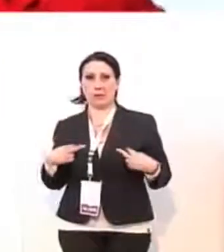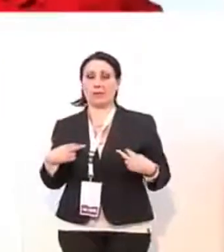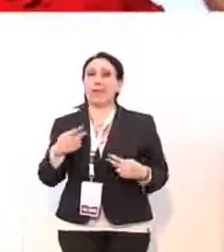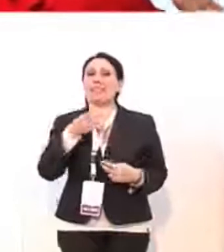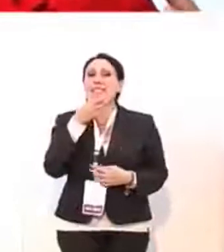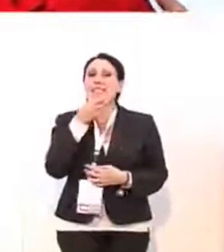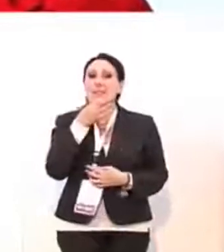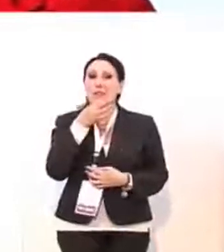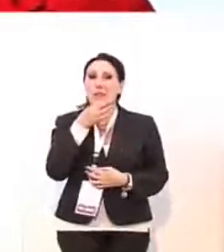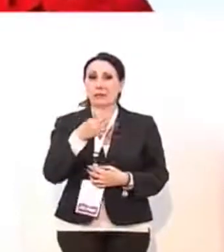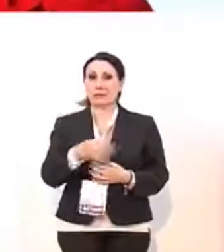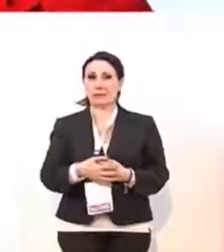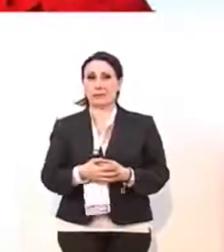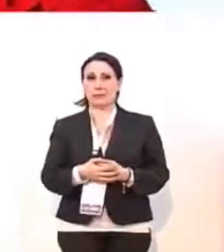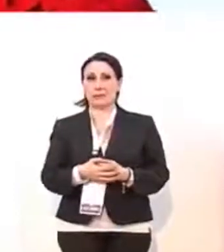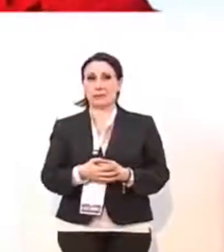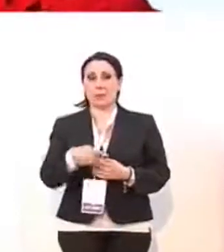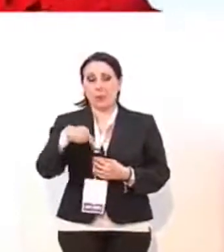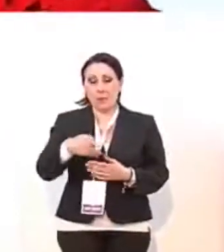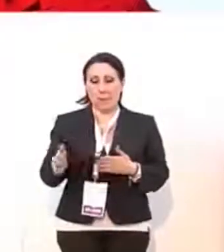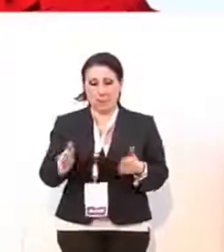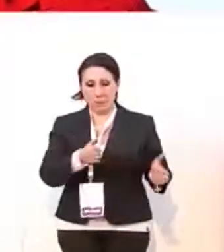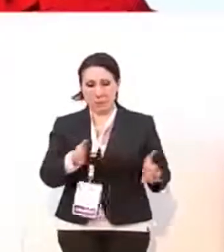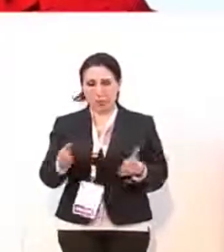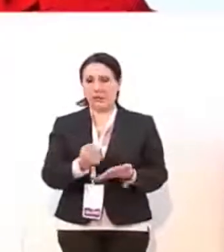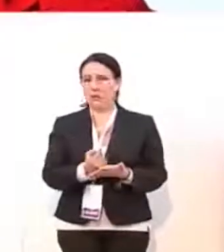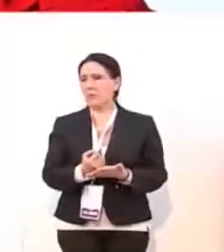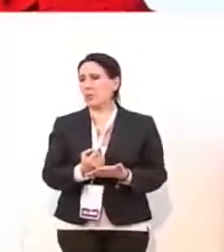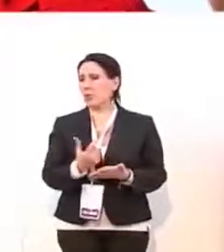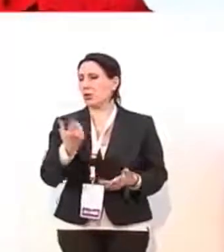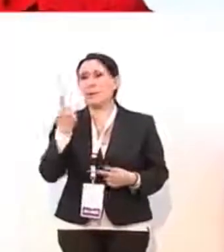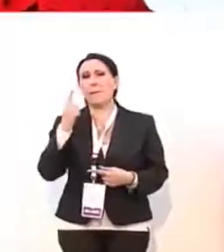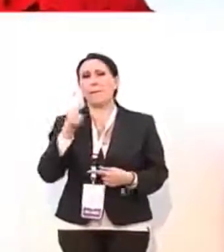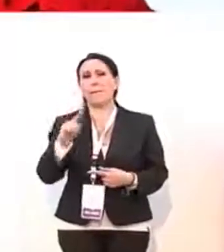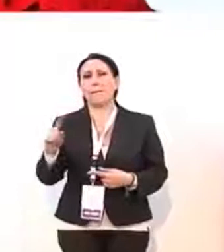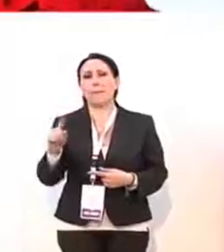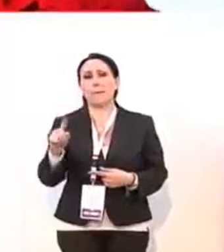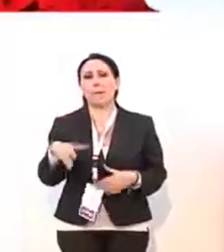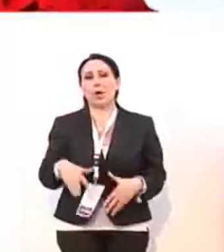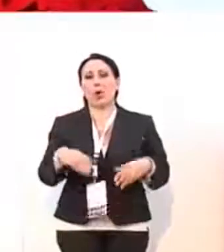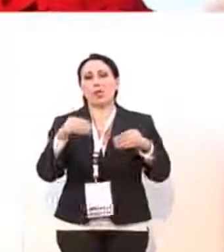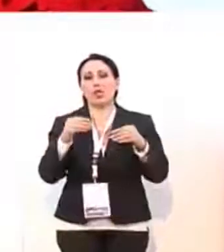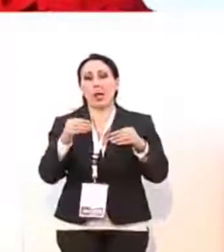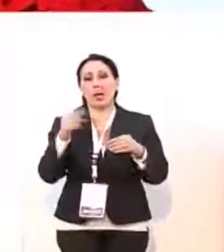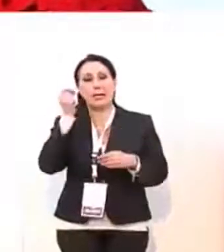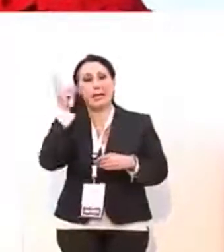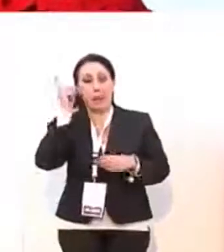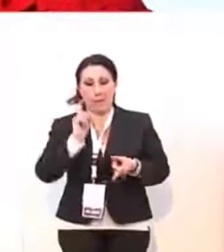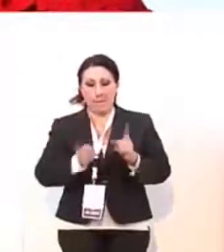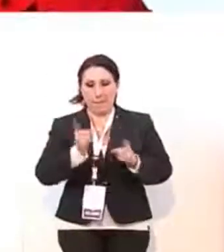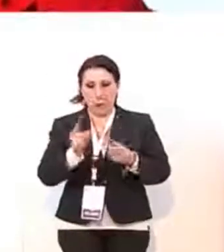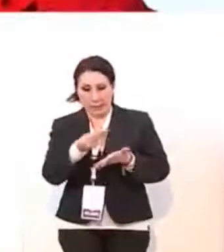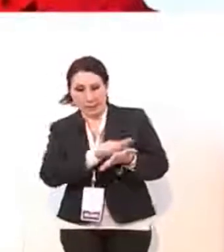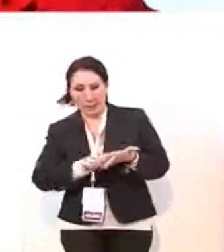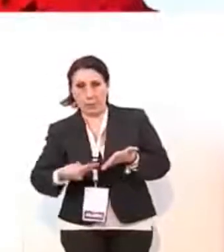dire però anche? Che è un momento importantissimo per l'adozione di politiche. Perché? Perché